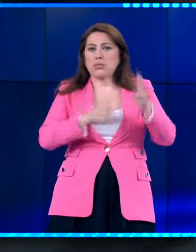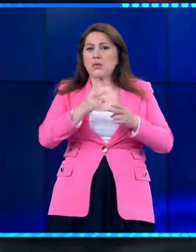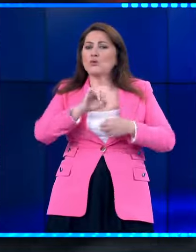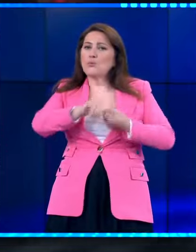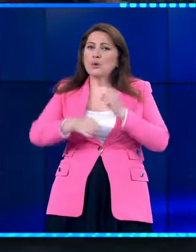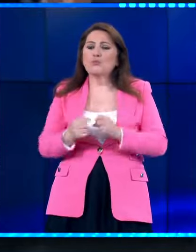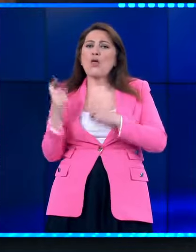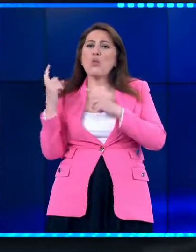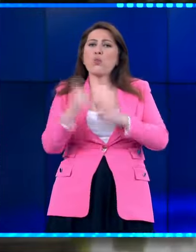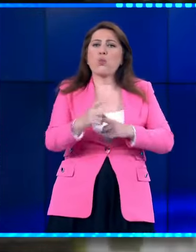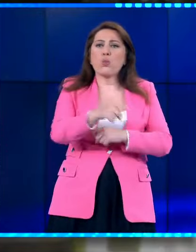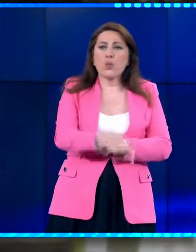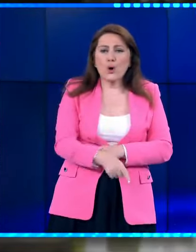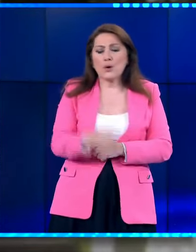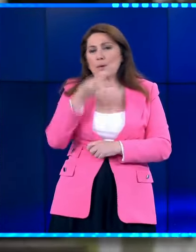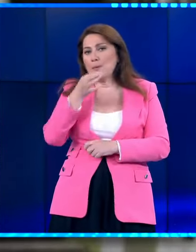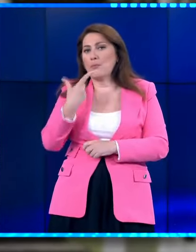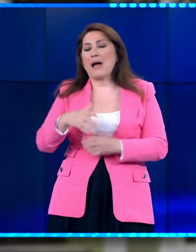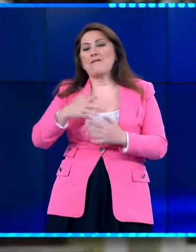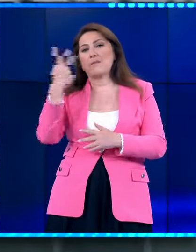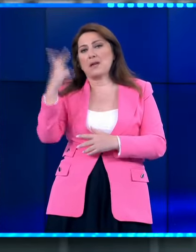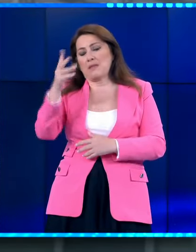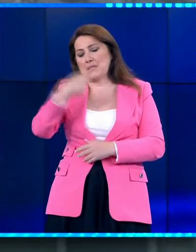απόπειρα δολοφονίας, αλλά φέρει η El Mundo.